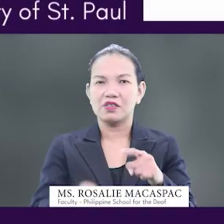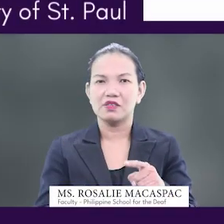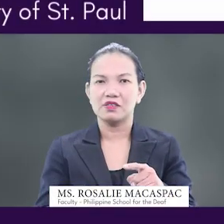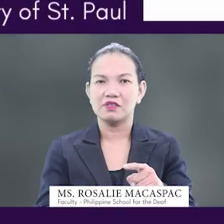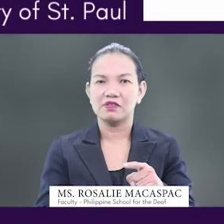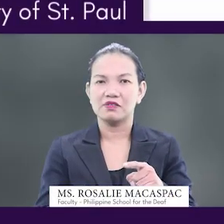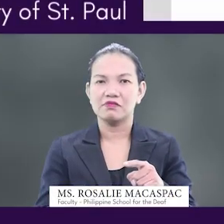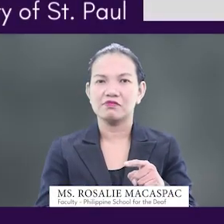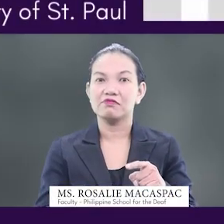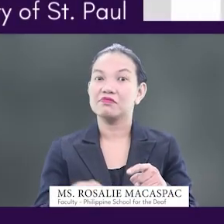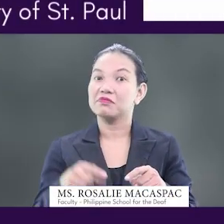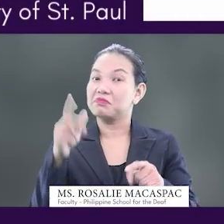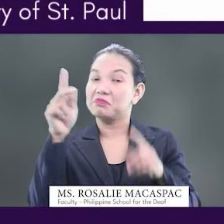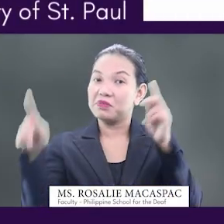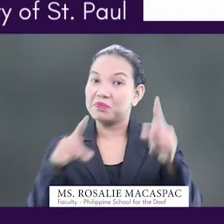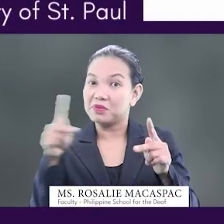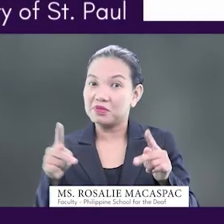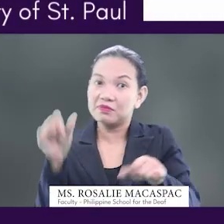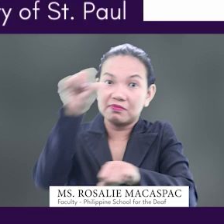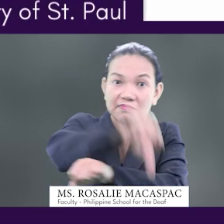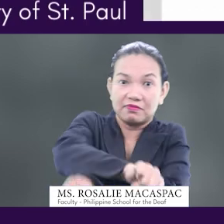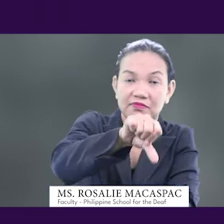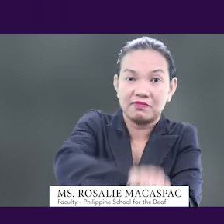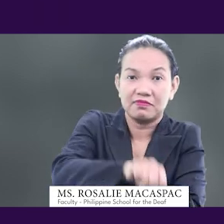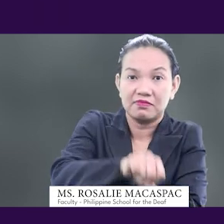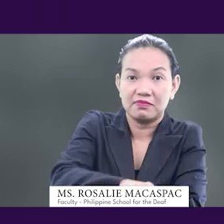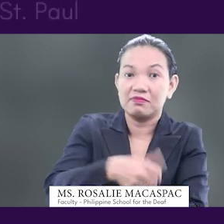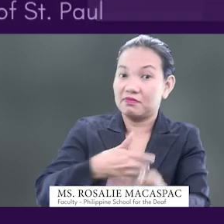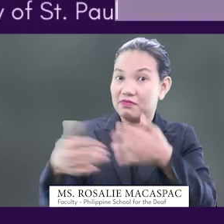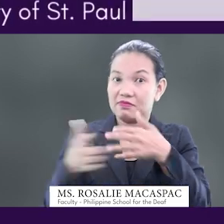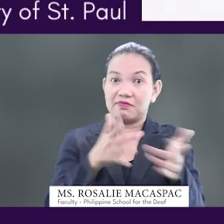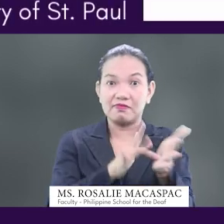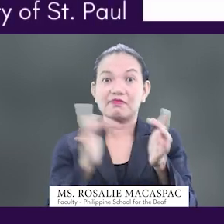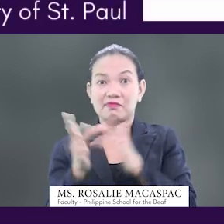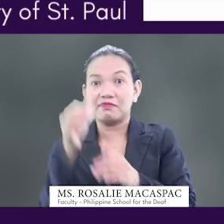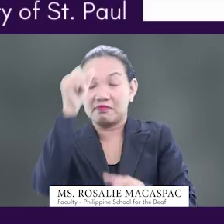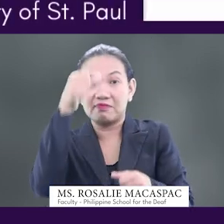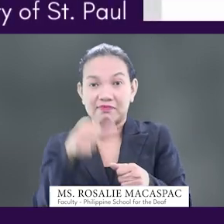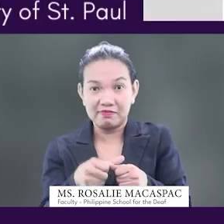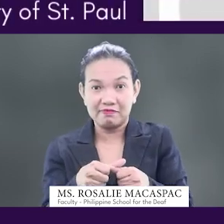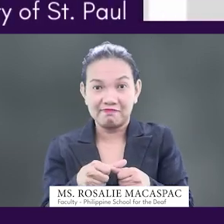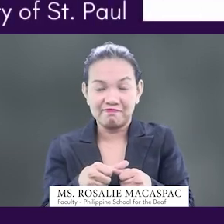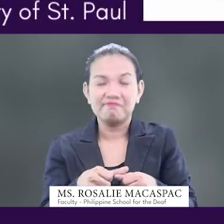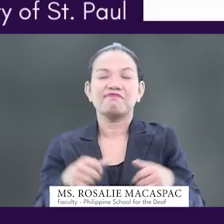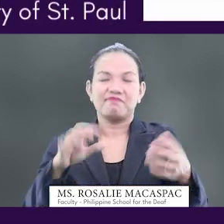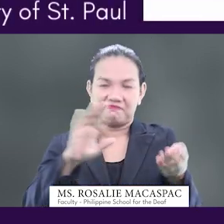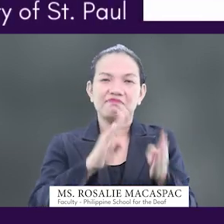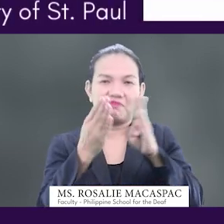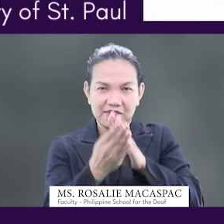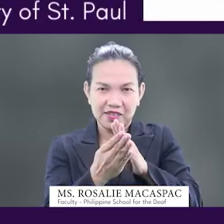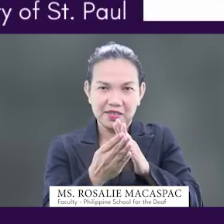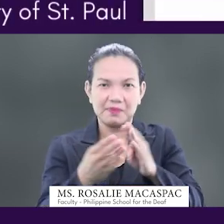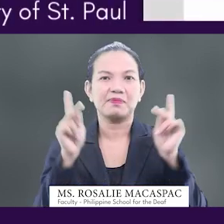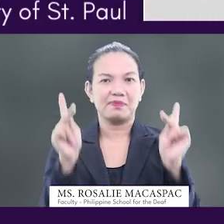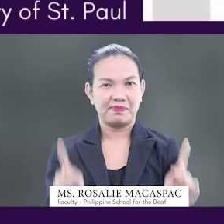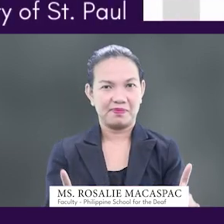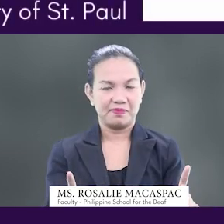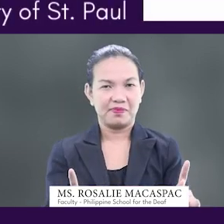You cannot keep a good man down. Bagamat si Jesus ay Diyos, tandaan na siya rin ay